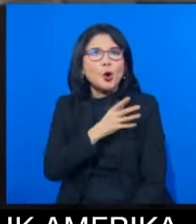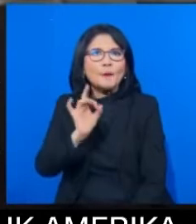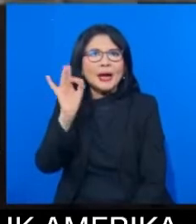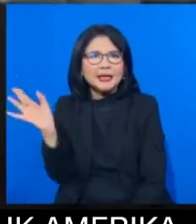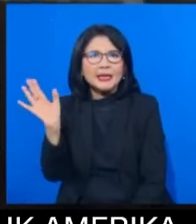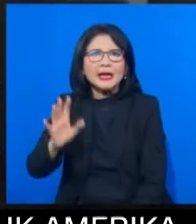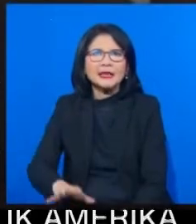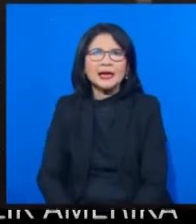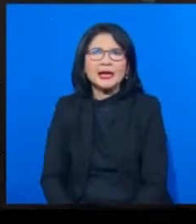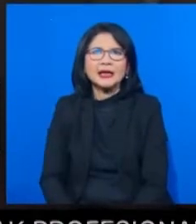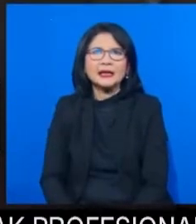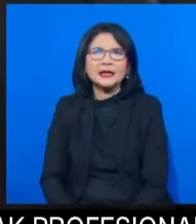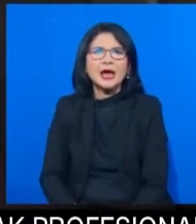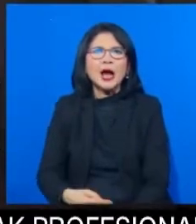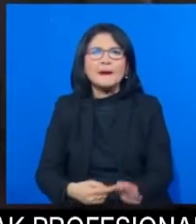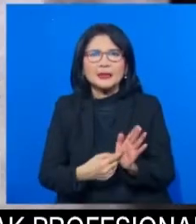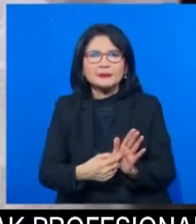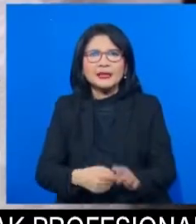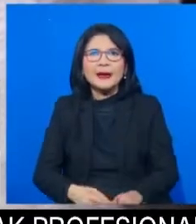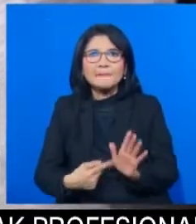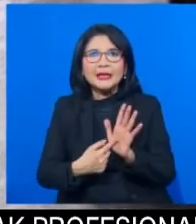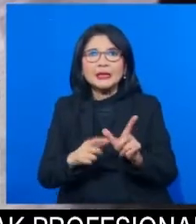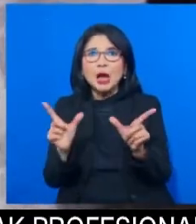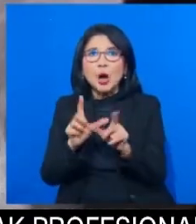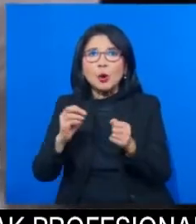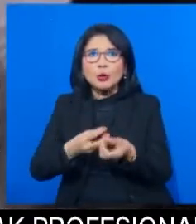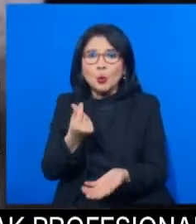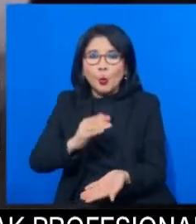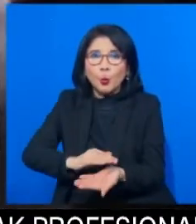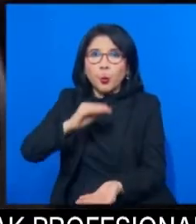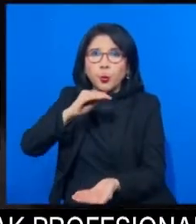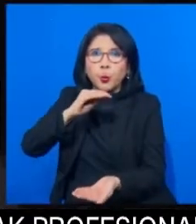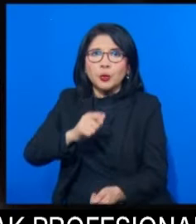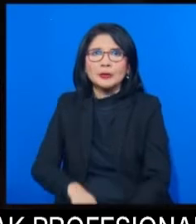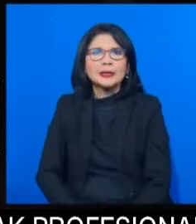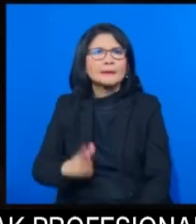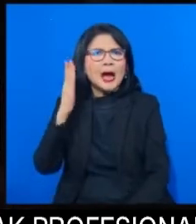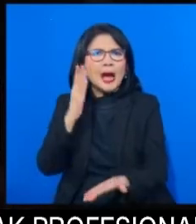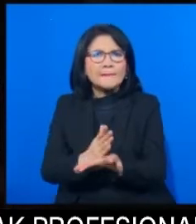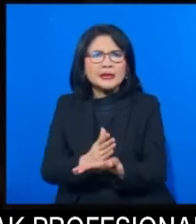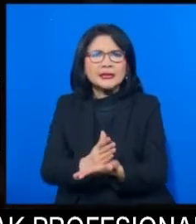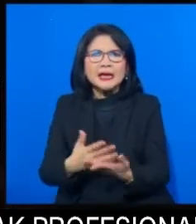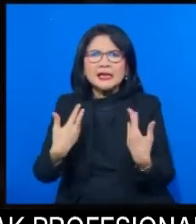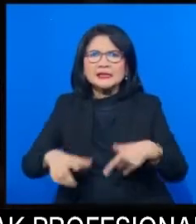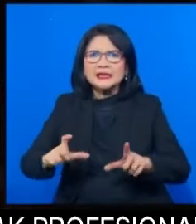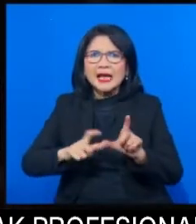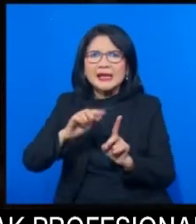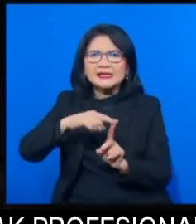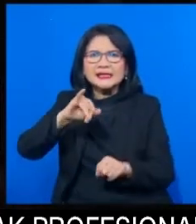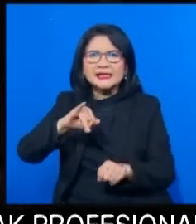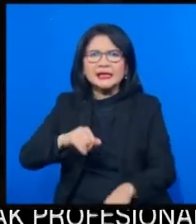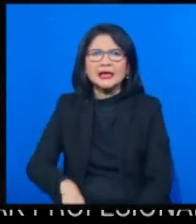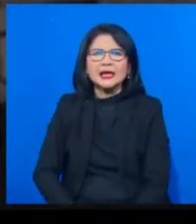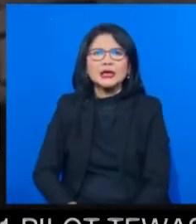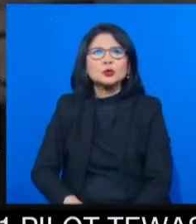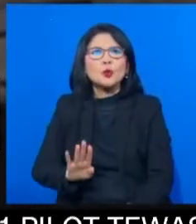kali meyakinkan mereka melihat Wawan menggandakan uang. Hana akhirnya berhenti mengirimkan uang setelah Siti tidak bisa dihubungi dan